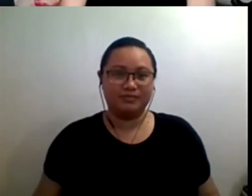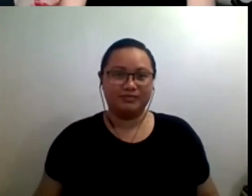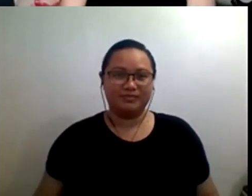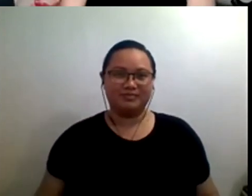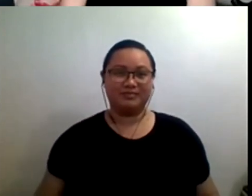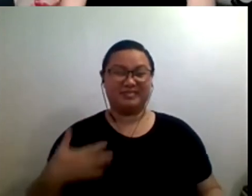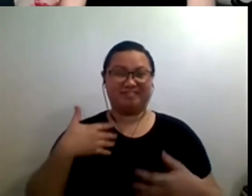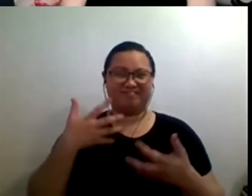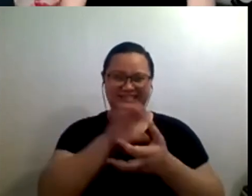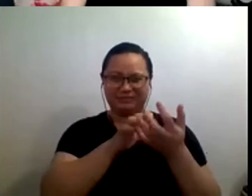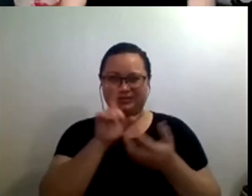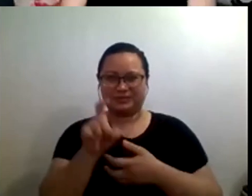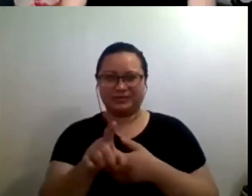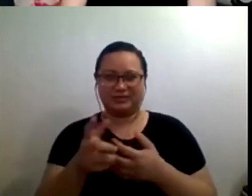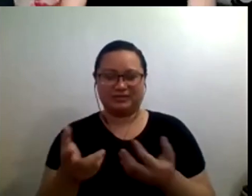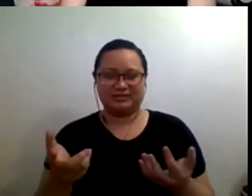no? Kumbaga, if